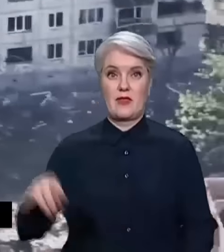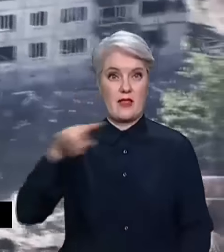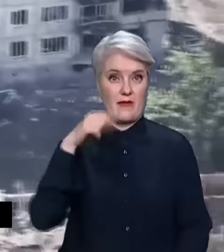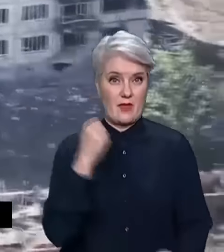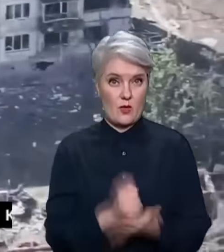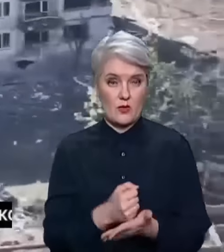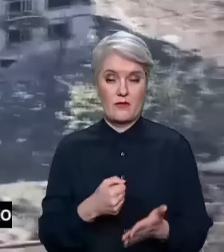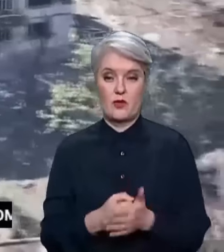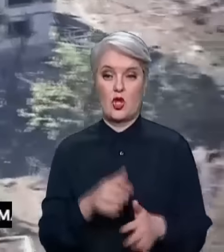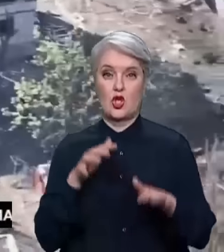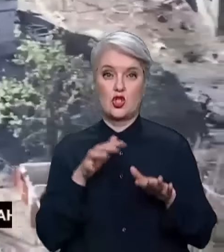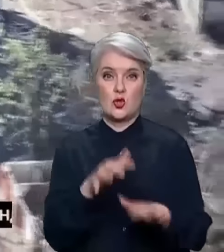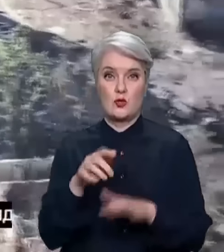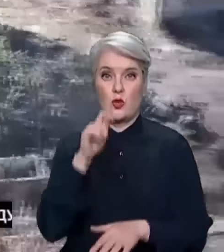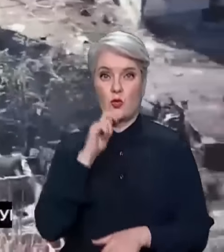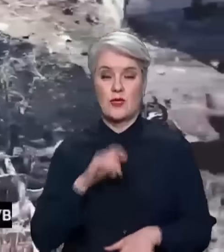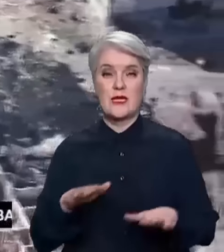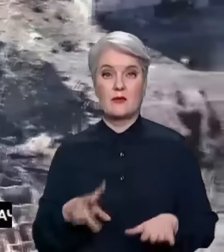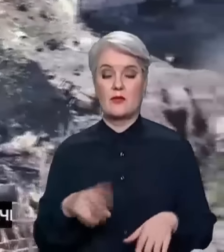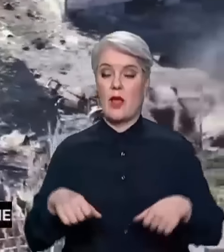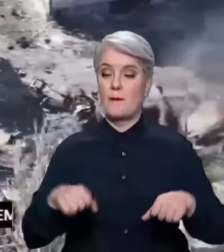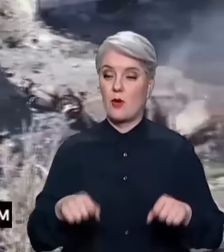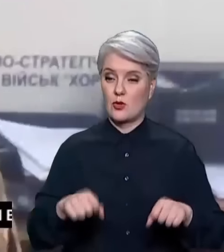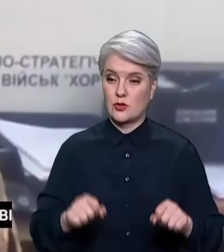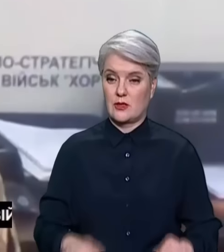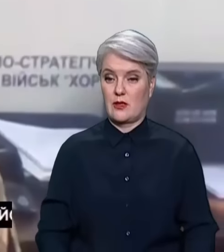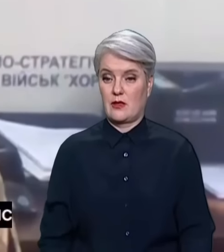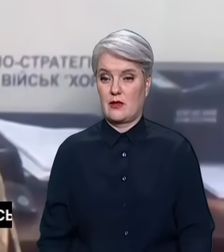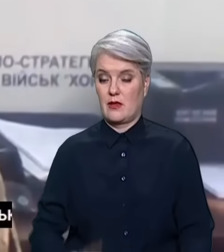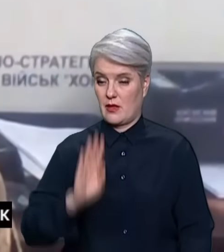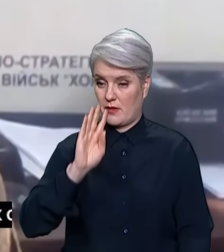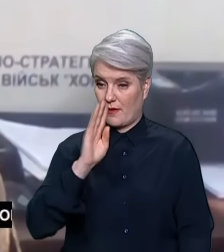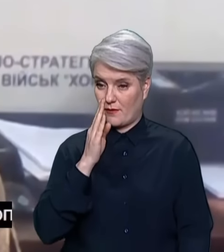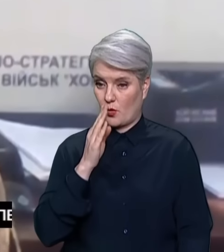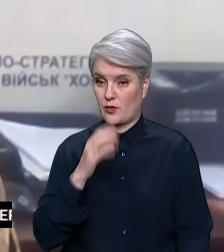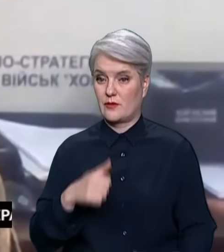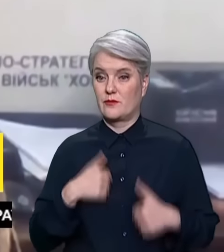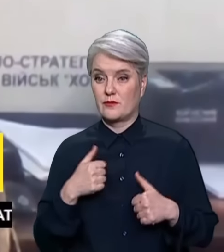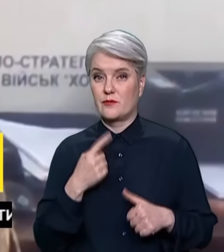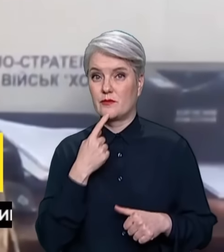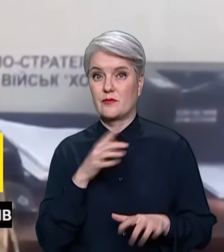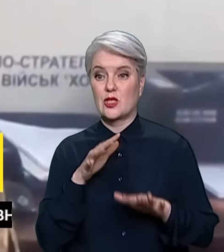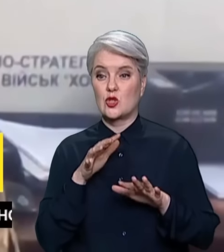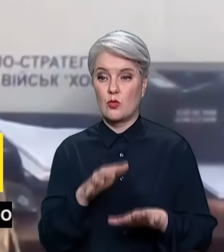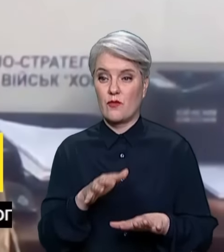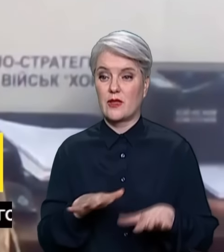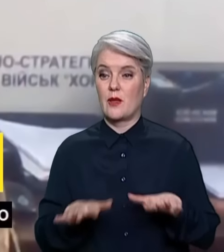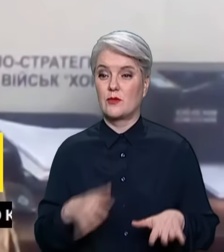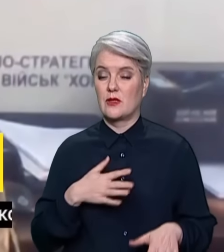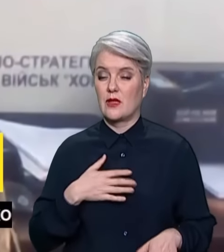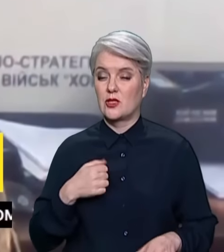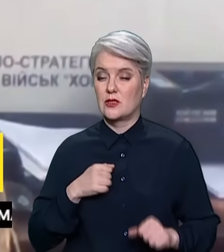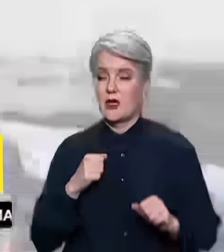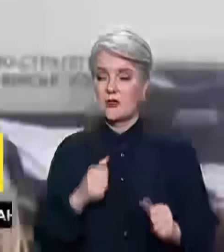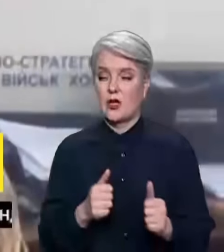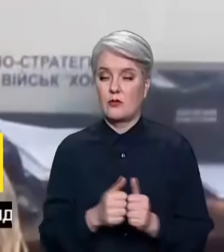авіаударів до штурмів українських позицій на мотоциклах і гольфкарах. Ворог дається до спроб штурмувати позиції наших захисників